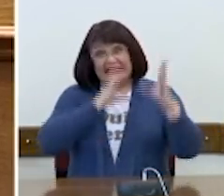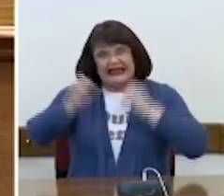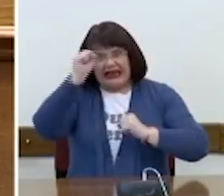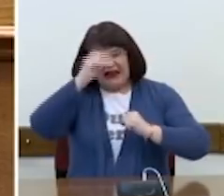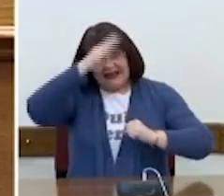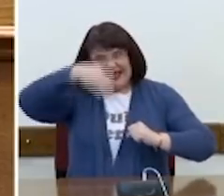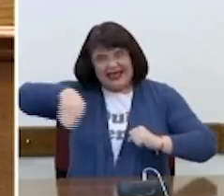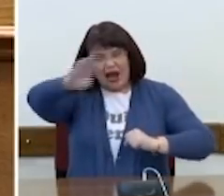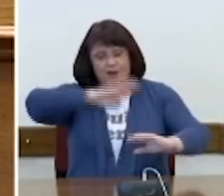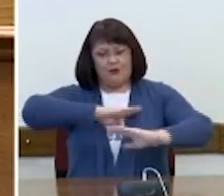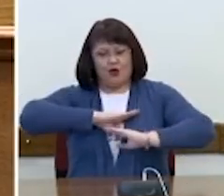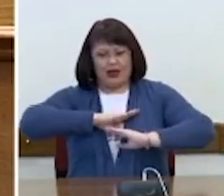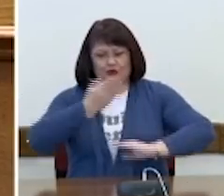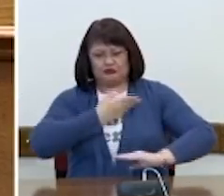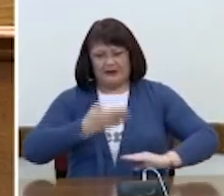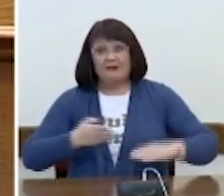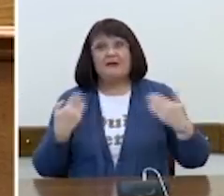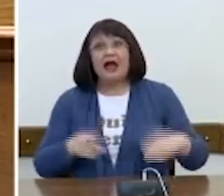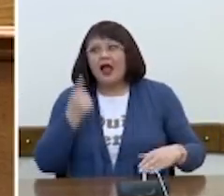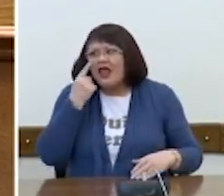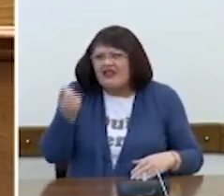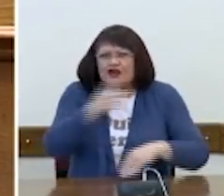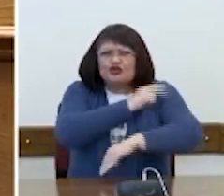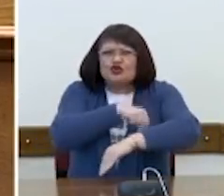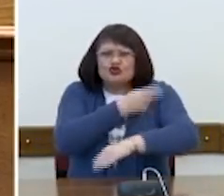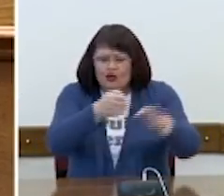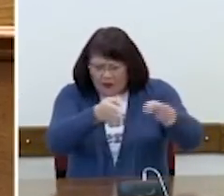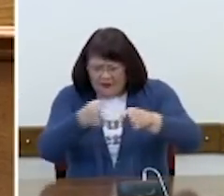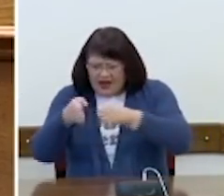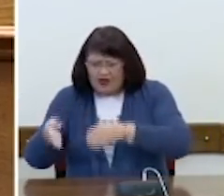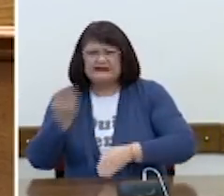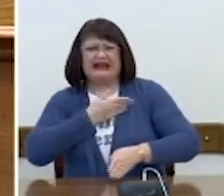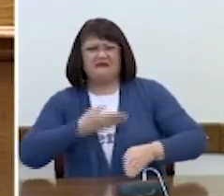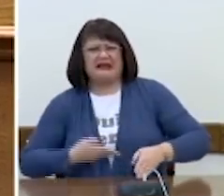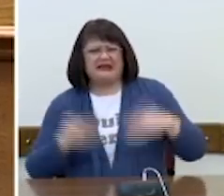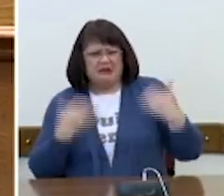Και φυσικά έμεινα κατάπληκτος όταν διαπίστωσα ότι οι τραυματίες αυτοί